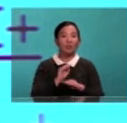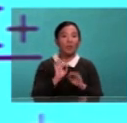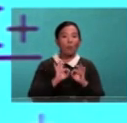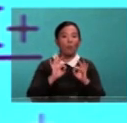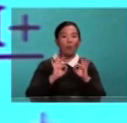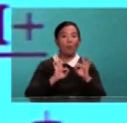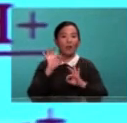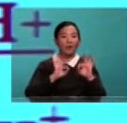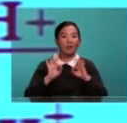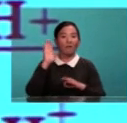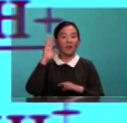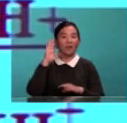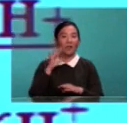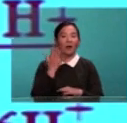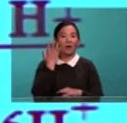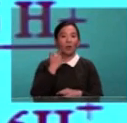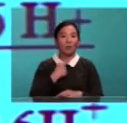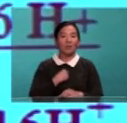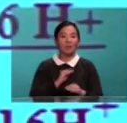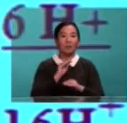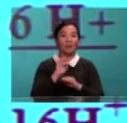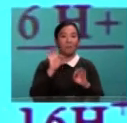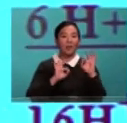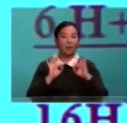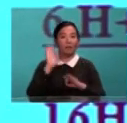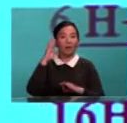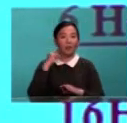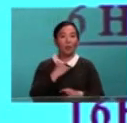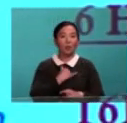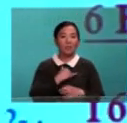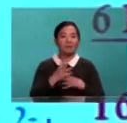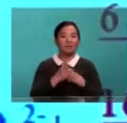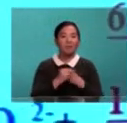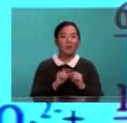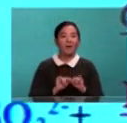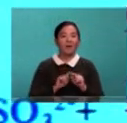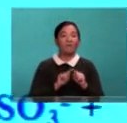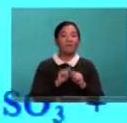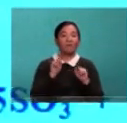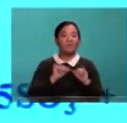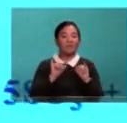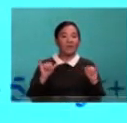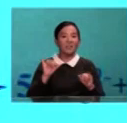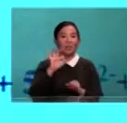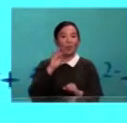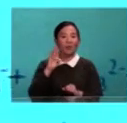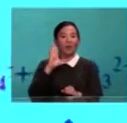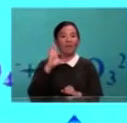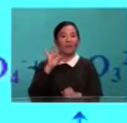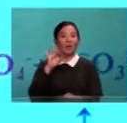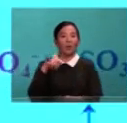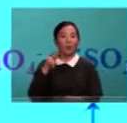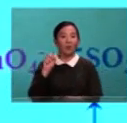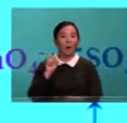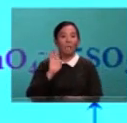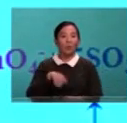молекулы воды. Когда у нас добавляется молекула воды, у нас с вами выделяются ионы водорода. После